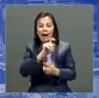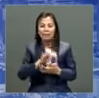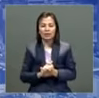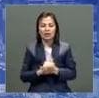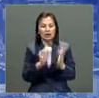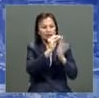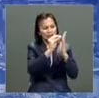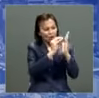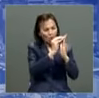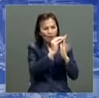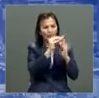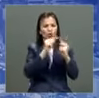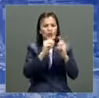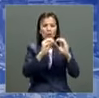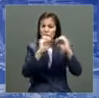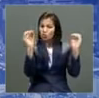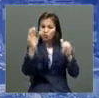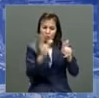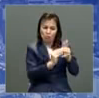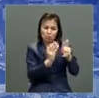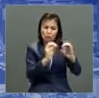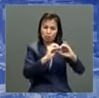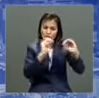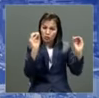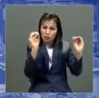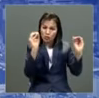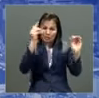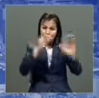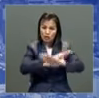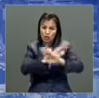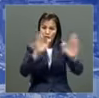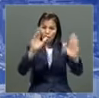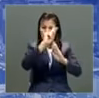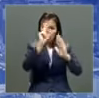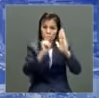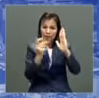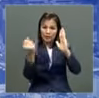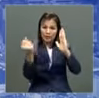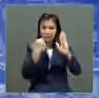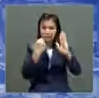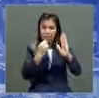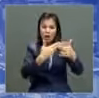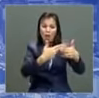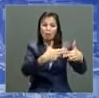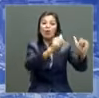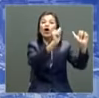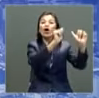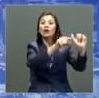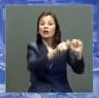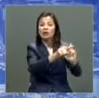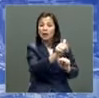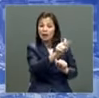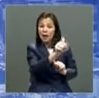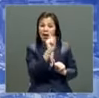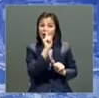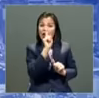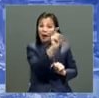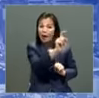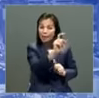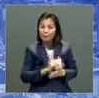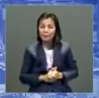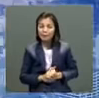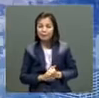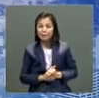นติดเชื้อเลยล่ะเป็นไปได้ไหมที่จะยกเลิกมาตรการความเข้มงวดเหมือนให้เป็นของขวัญให้กับประชาชนได้ผ่อนคลายกัน